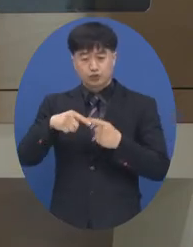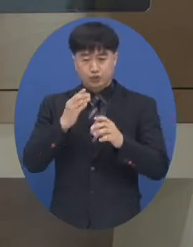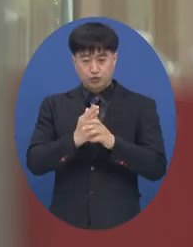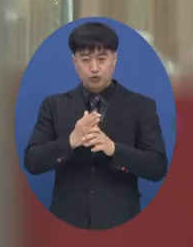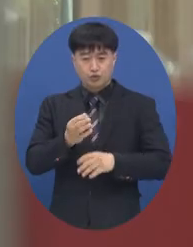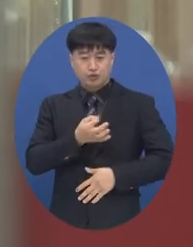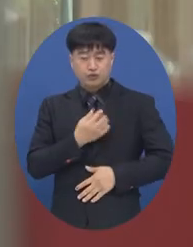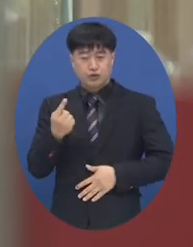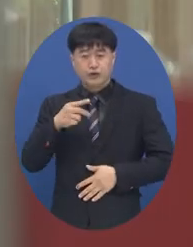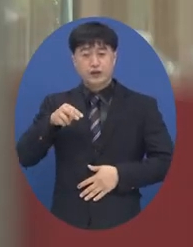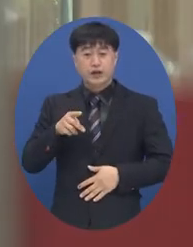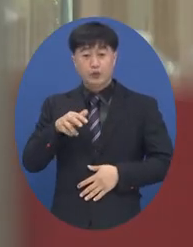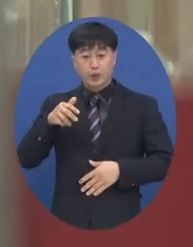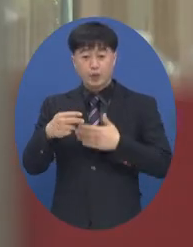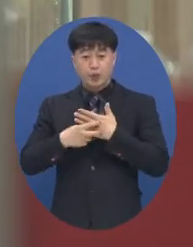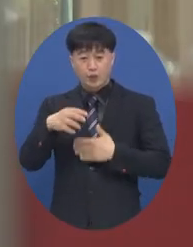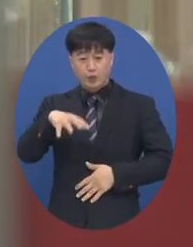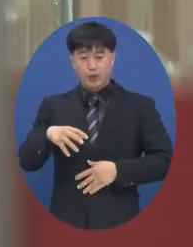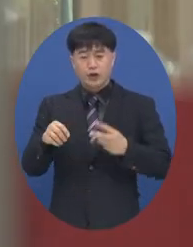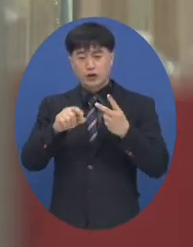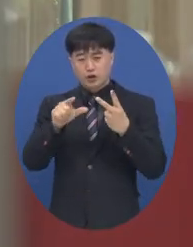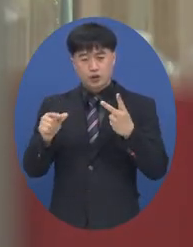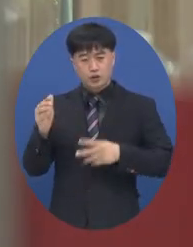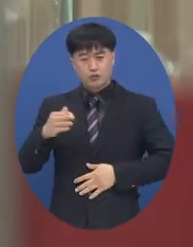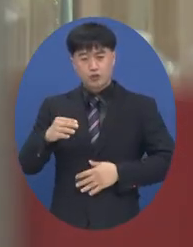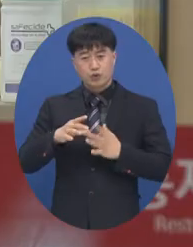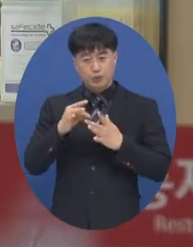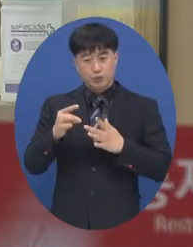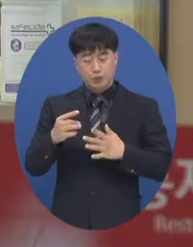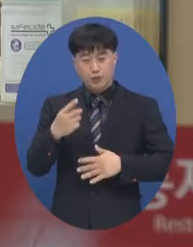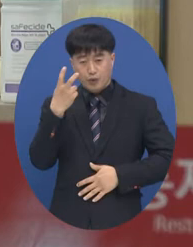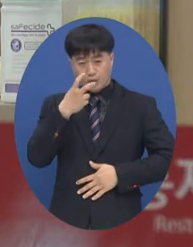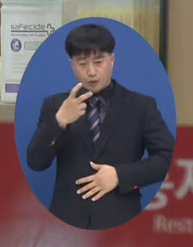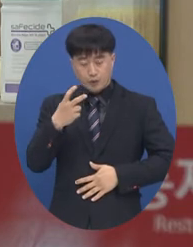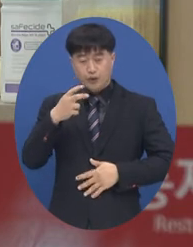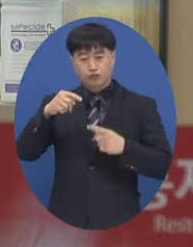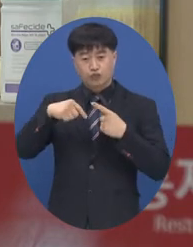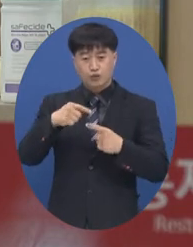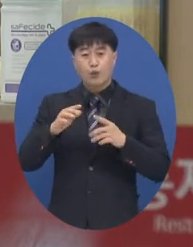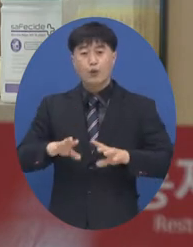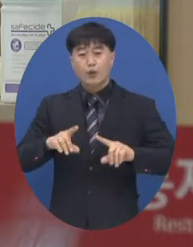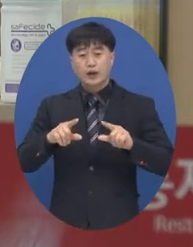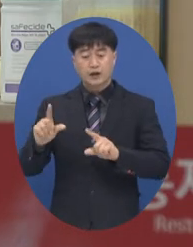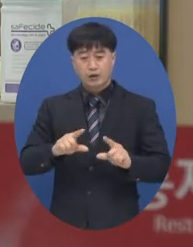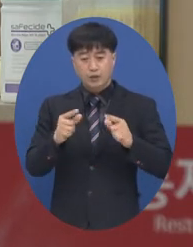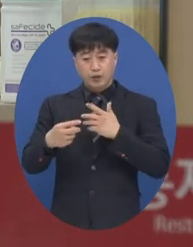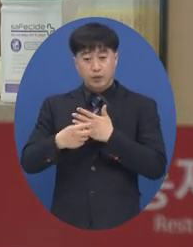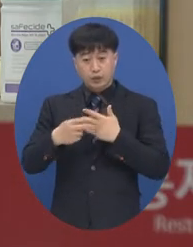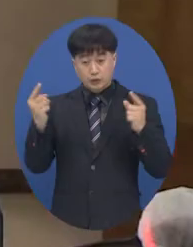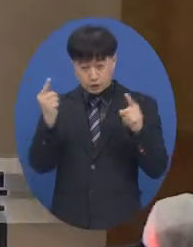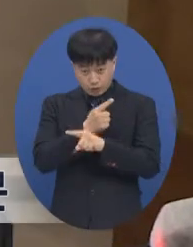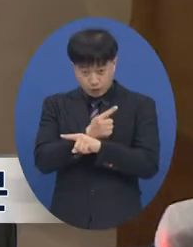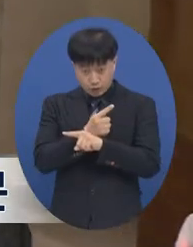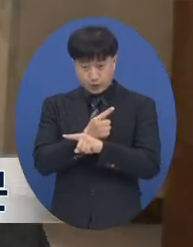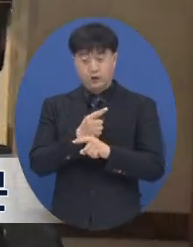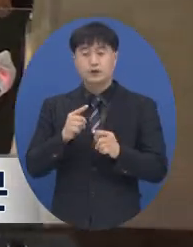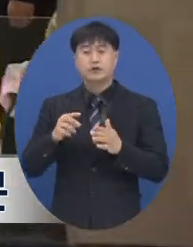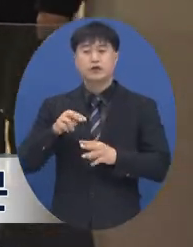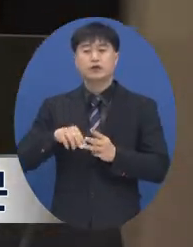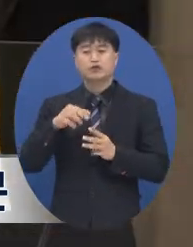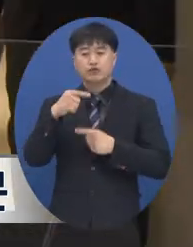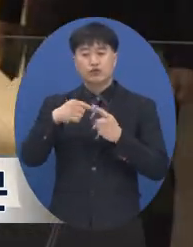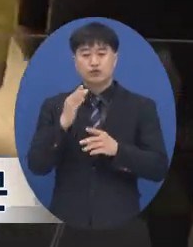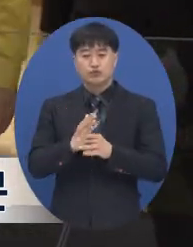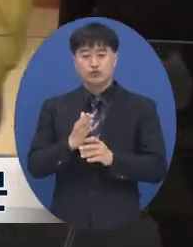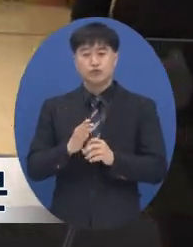세종병원. 지난해 2월부터 선별진료소를 운영해왔고, 올해부터는 생활치료센터도 운영해오고 있습니다.